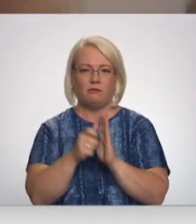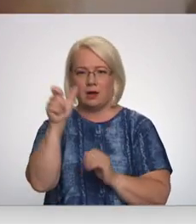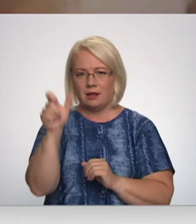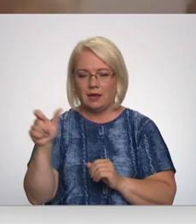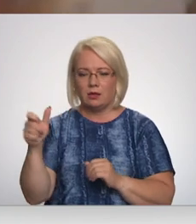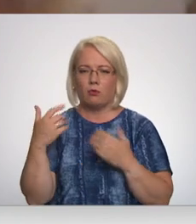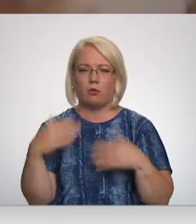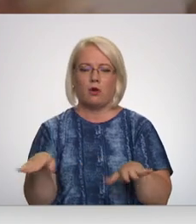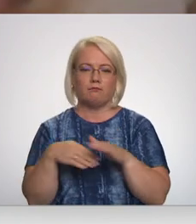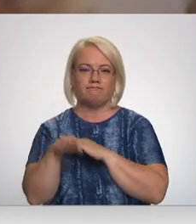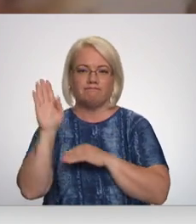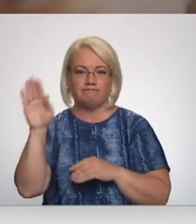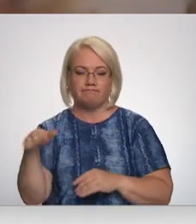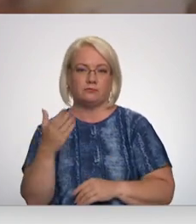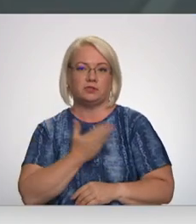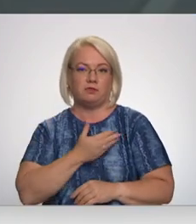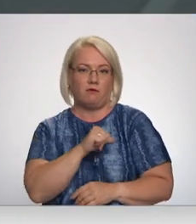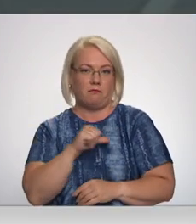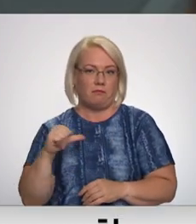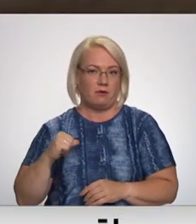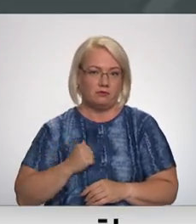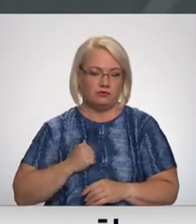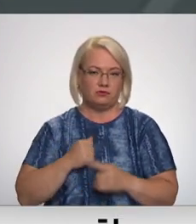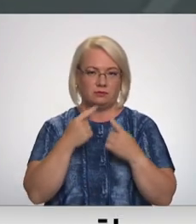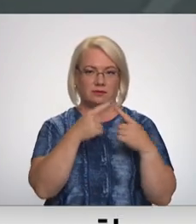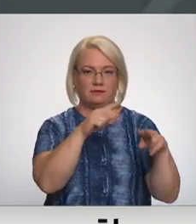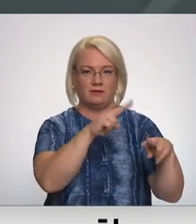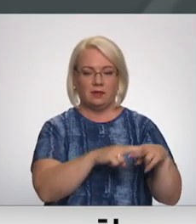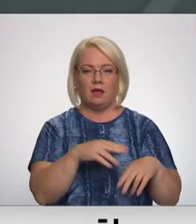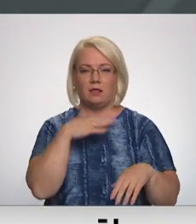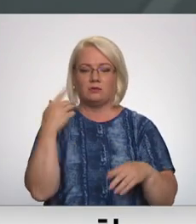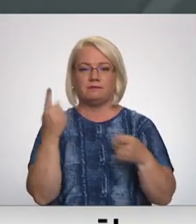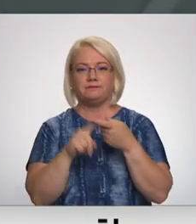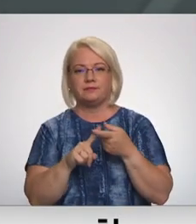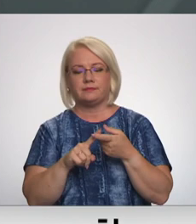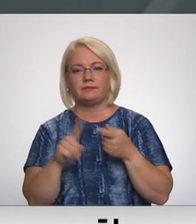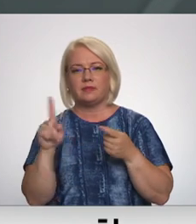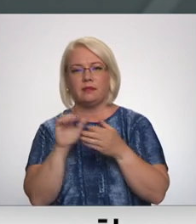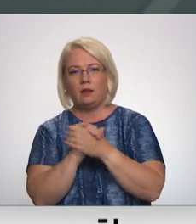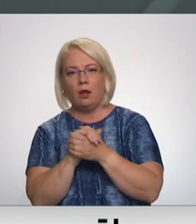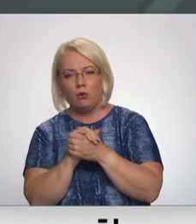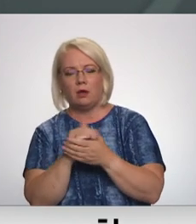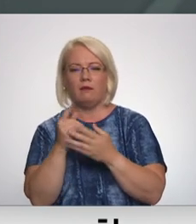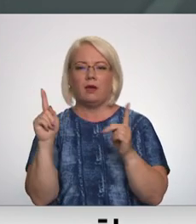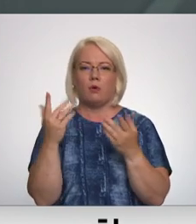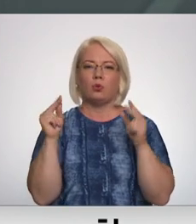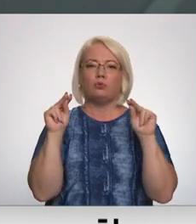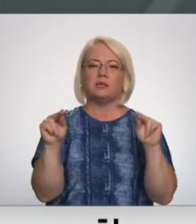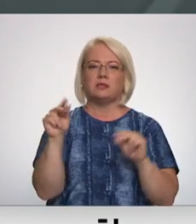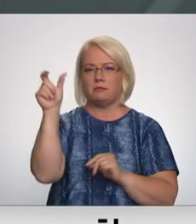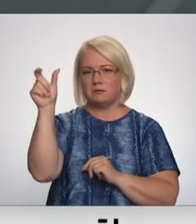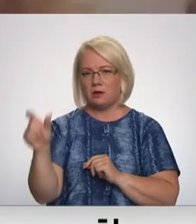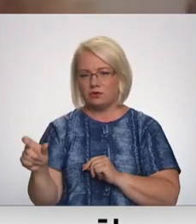grupu dzīvokļu un uzsākuši patstāvīgu dzīvi. Ir ļoti daudz, kas atkarīgs arī no, vai viņiem ir draugi, vai viņiem ir kāda uzticības